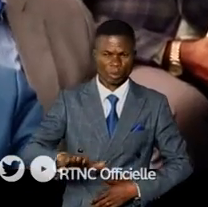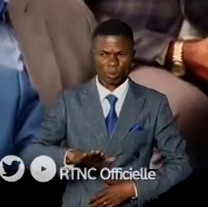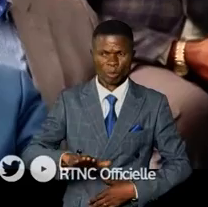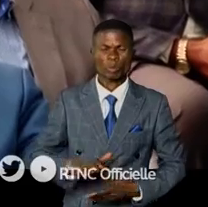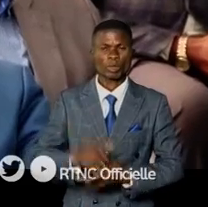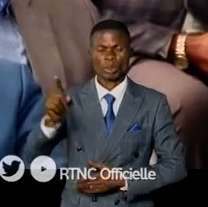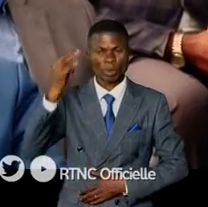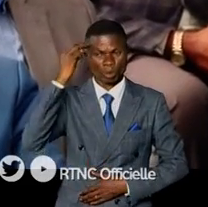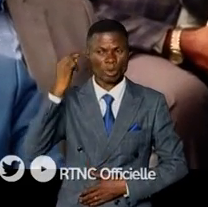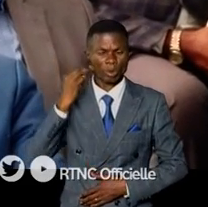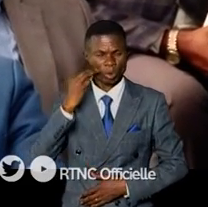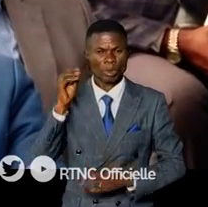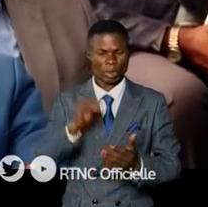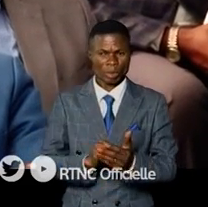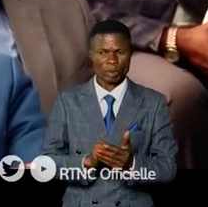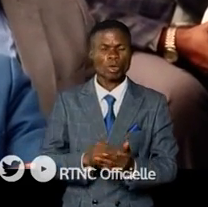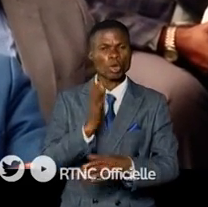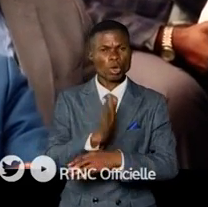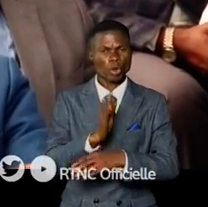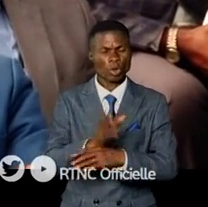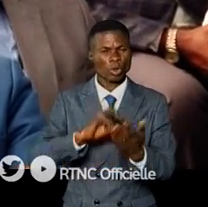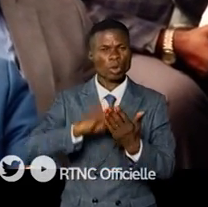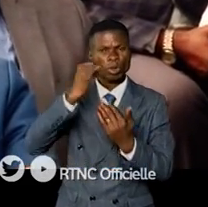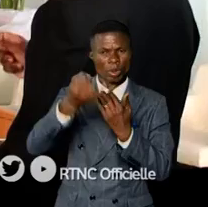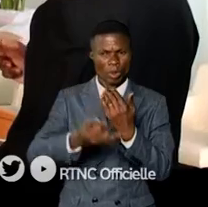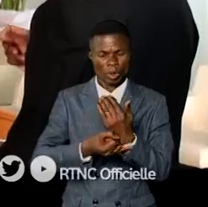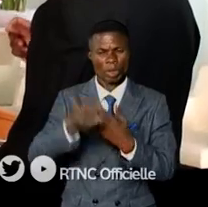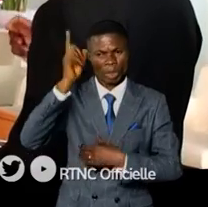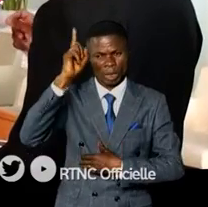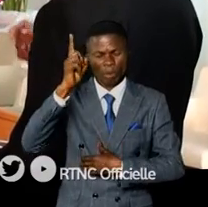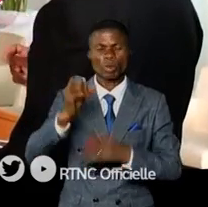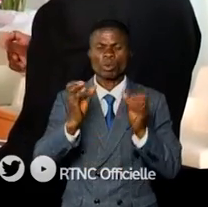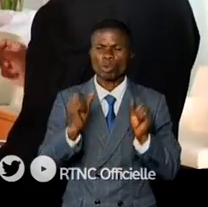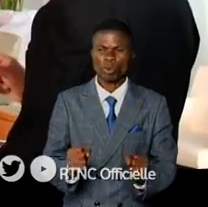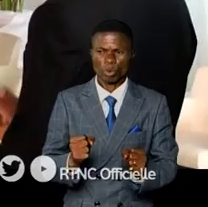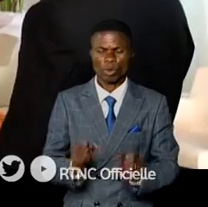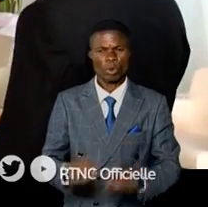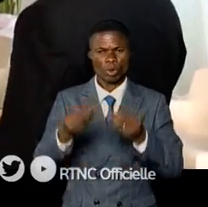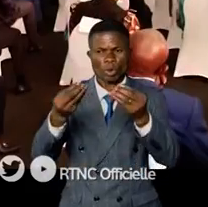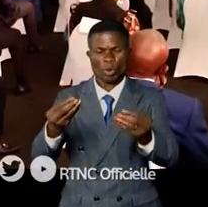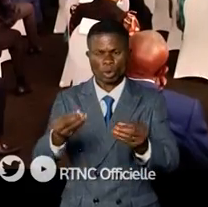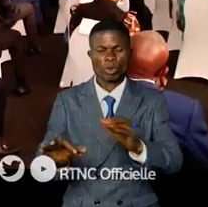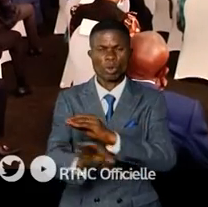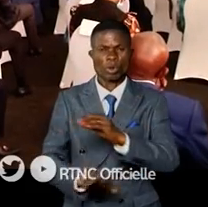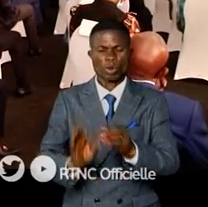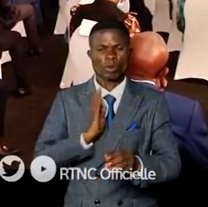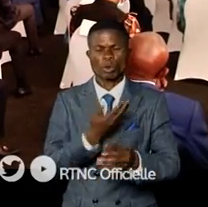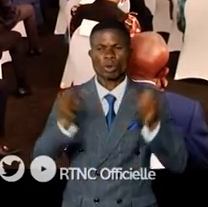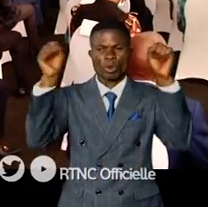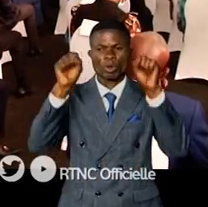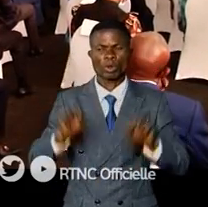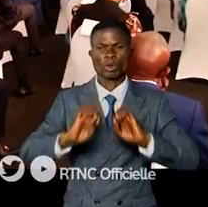Justin Kalumba tire, entre autres, comme leçon de ce projet, la priorité absolue accordée à la refondation de notre système